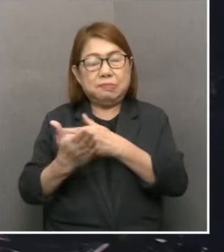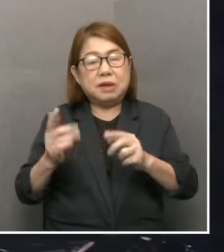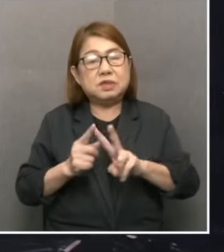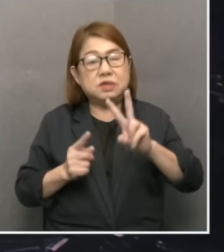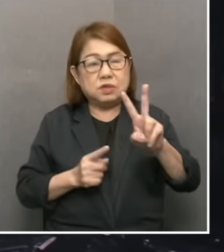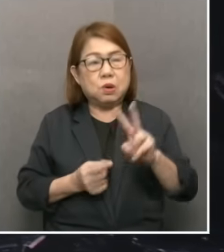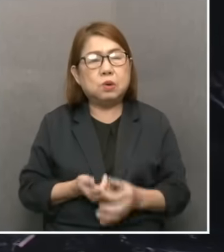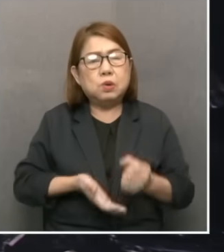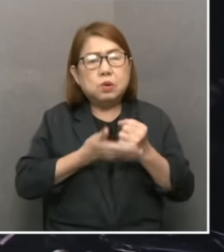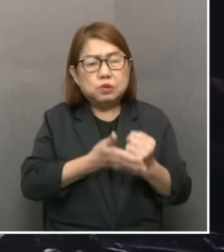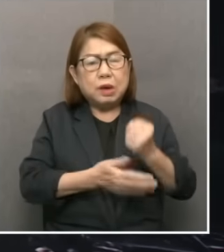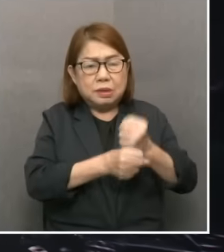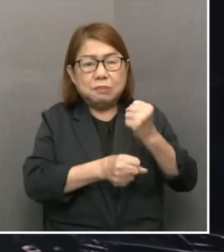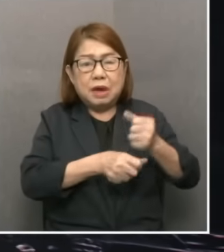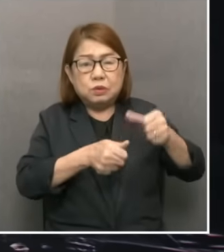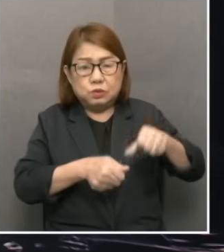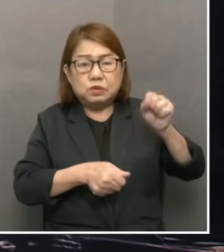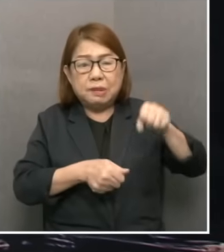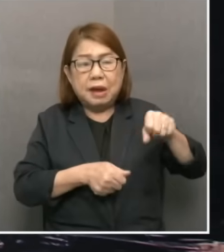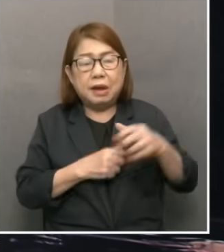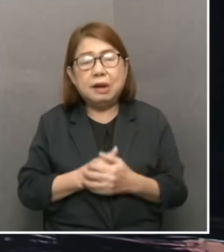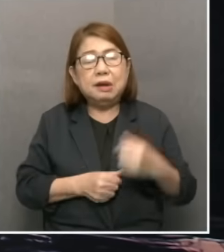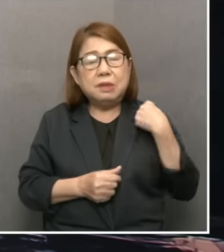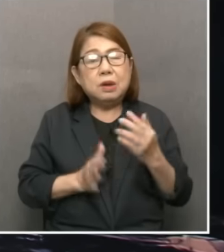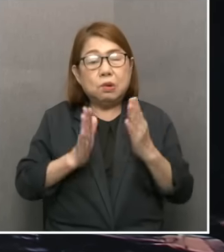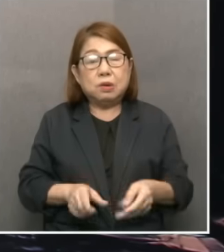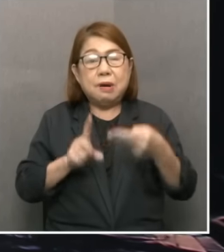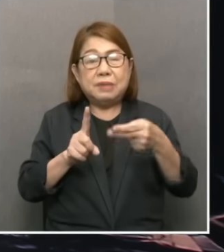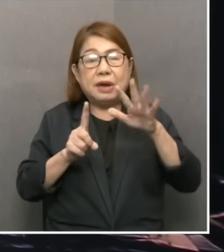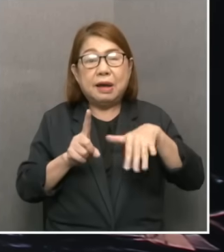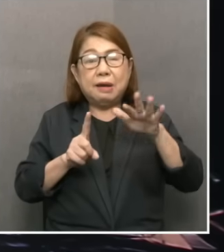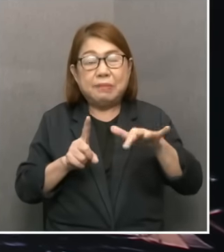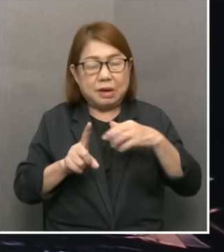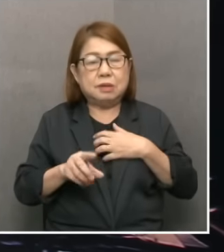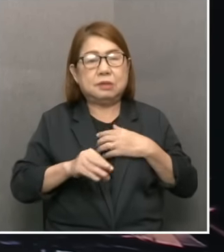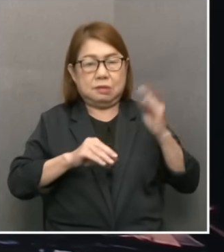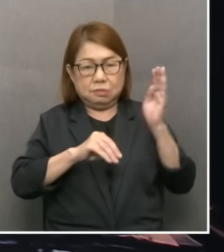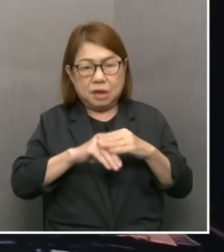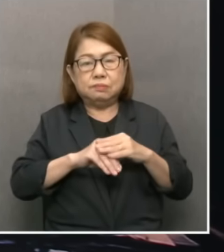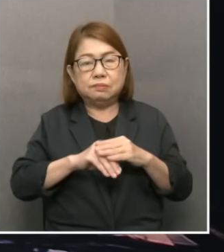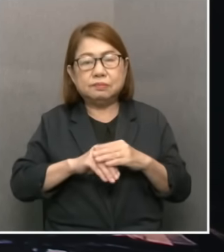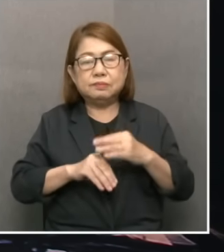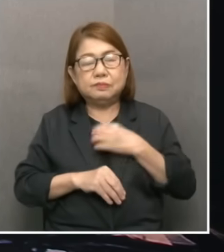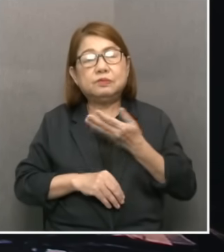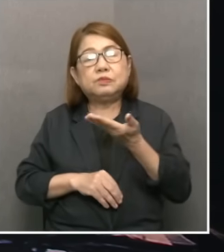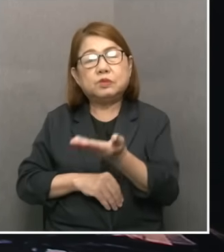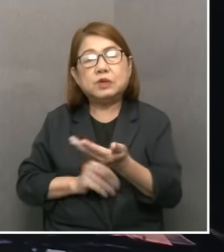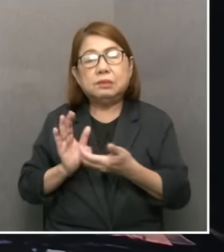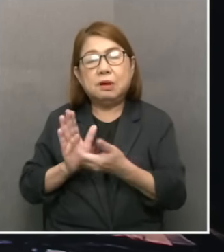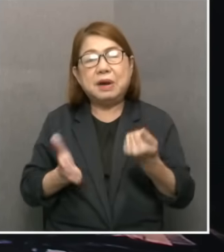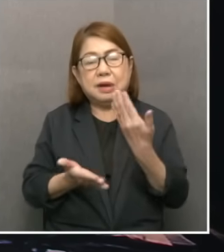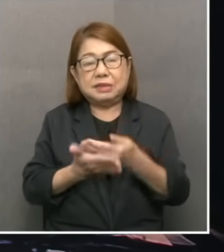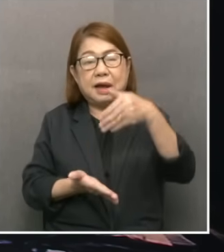แรงงานไทยในอิสราเอลจากเดิมได้อยู่ที่คนละ 15,000บาทจะเพิ่มค่ะจะขออนุมัติงบกลางนะคะให้เป็น